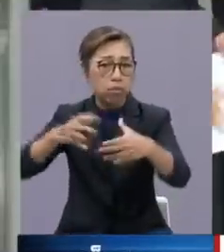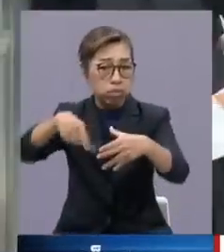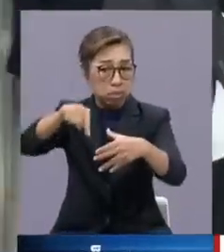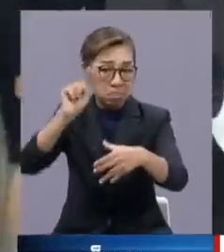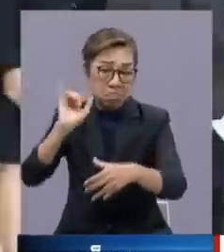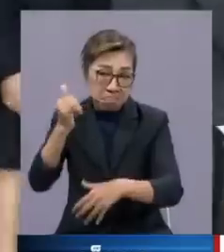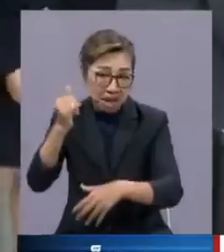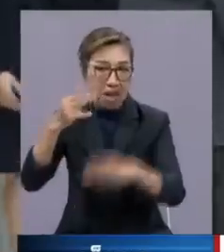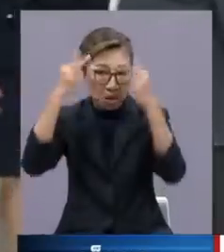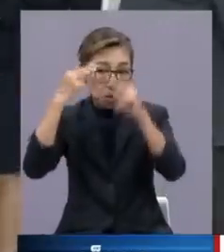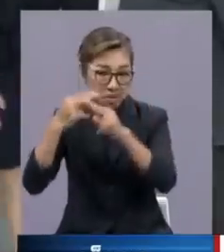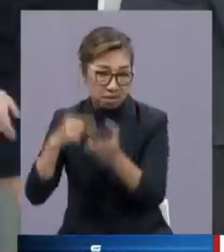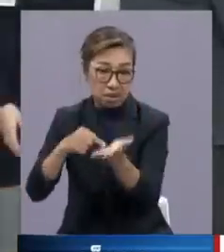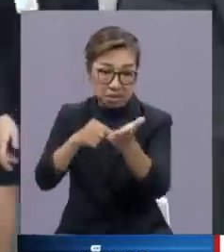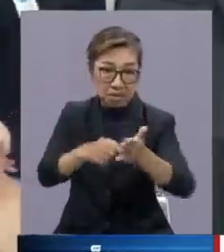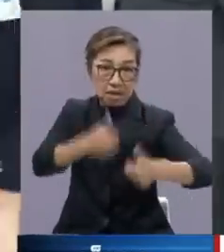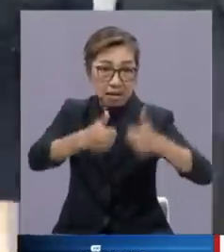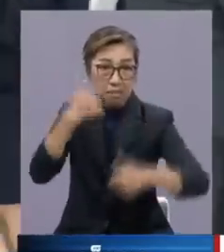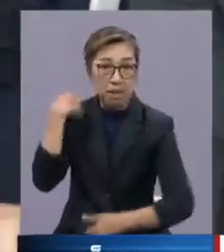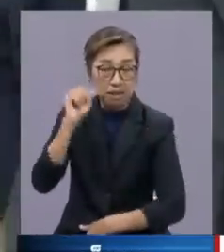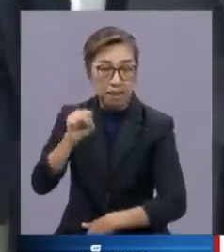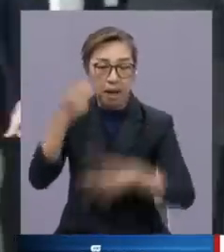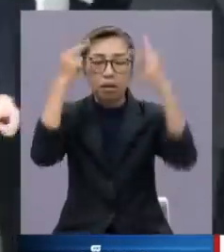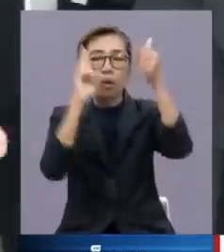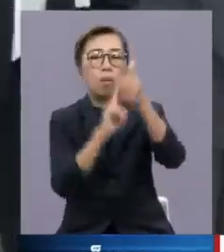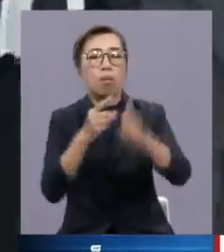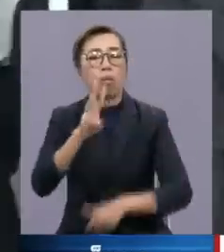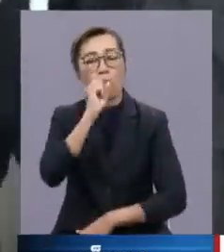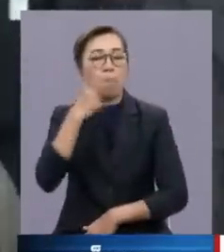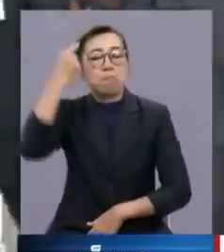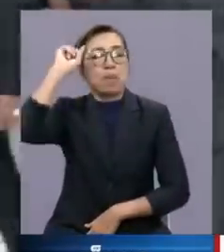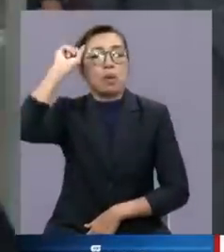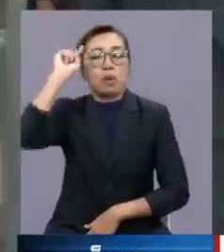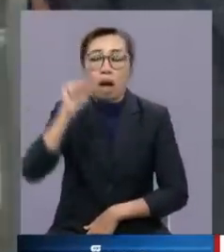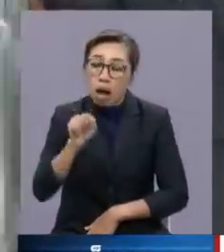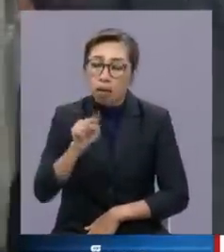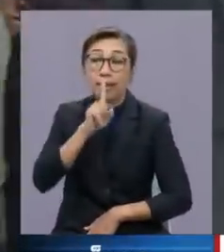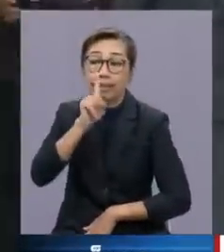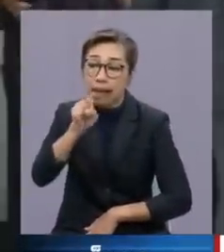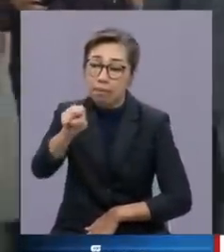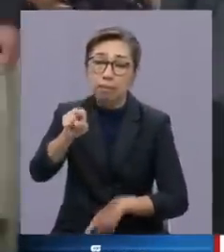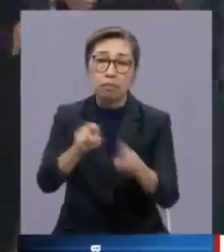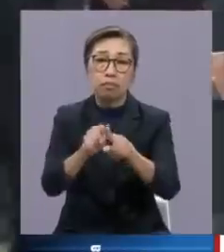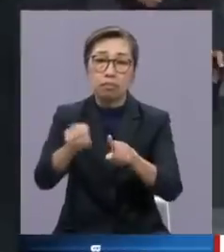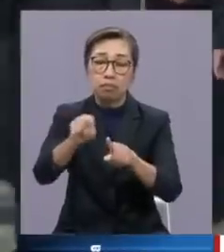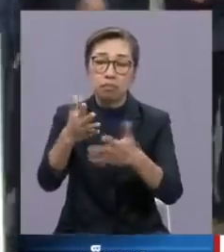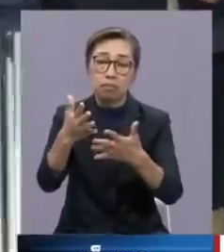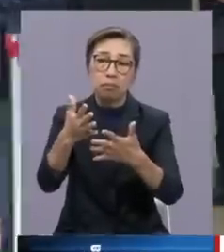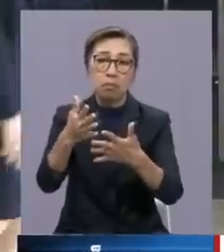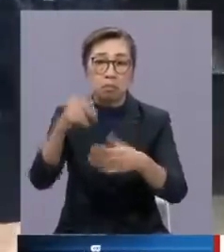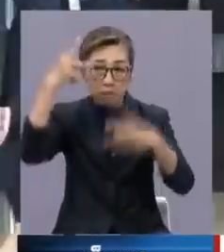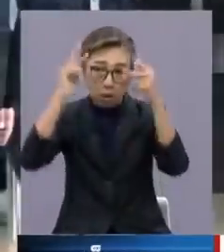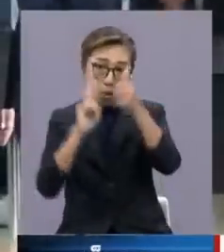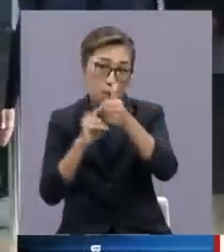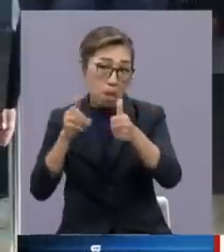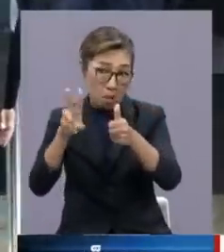การเสนอชื่อชิงตำแหน่งประธานสภาด้วยหรือเปล่าพลเอกประวิตรตอบว่าไม่รู้ครับ ครับ ถามต่อว่ามีการจะเสนอให้พลเอกประวิตร